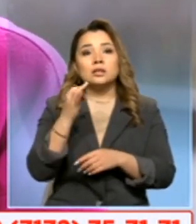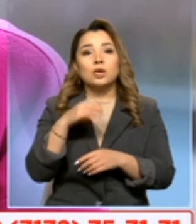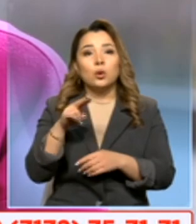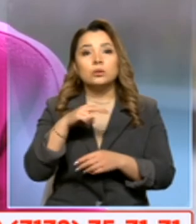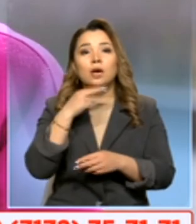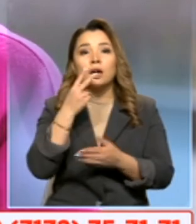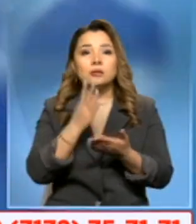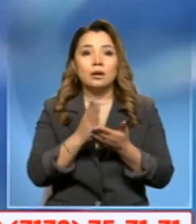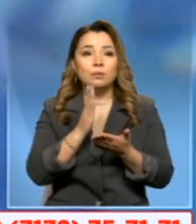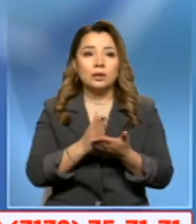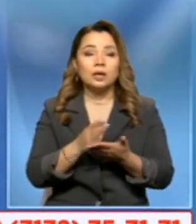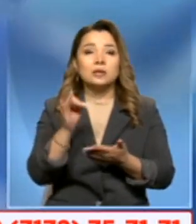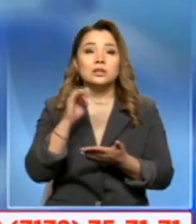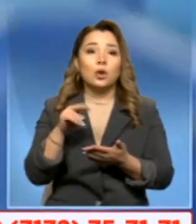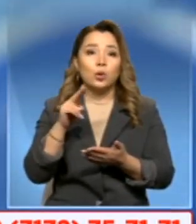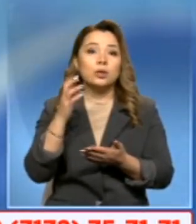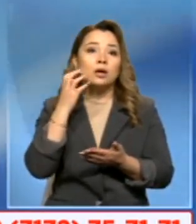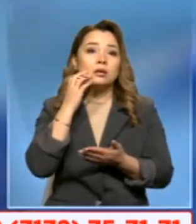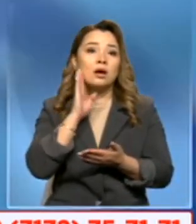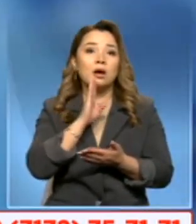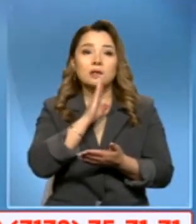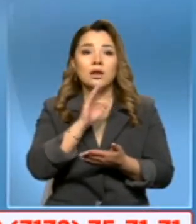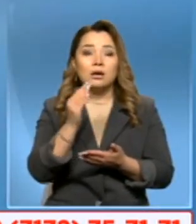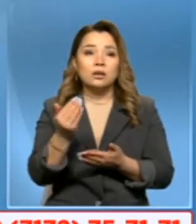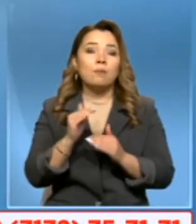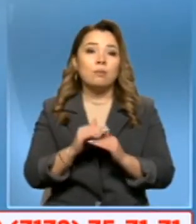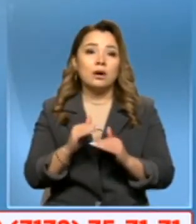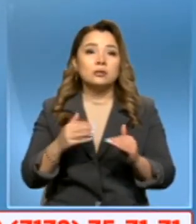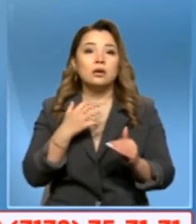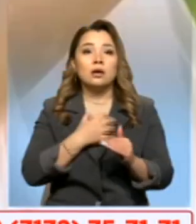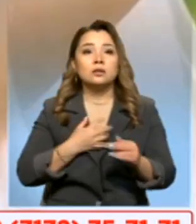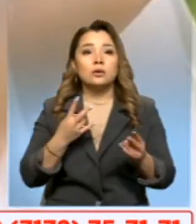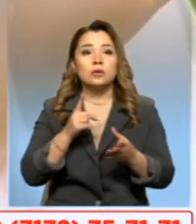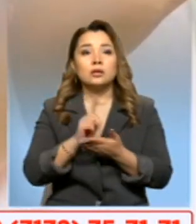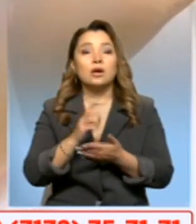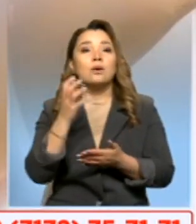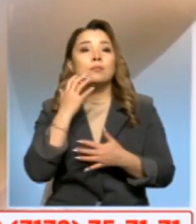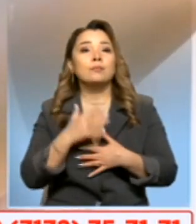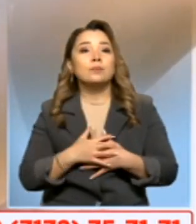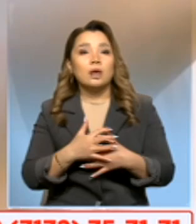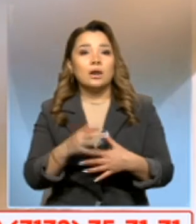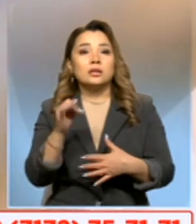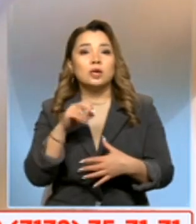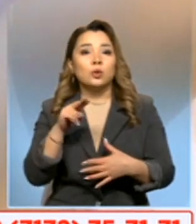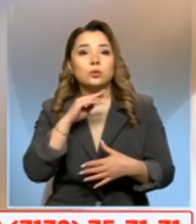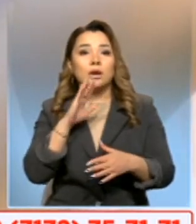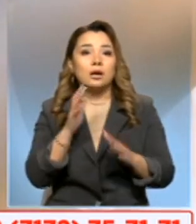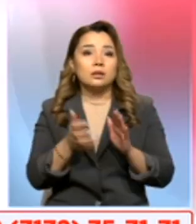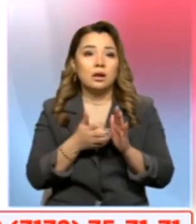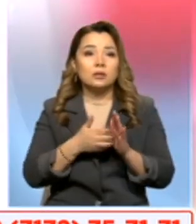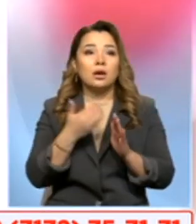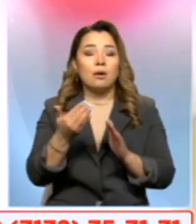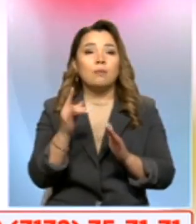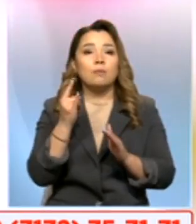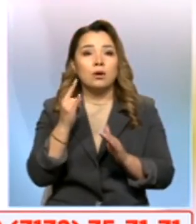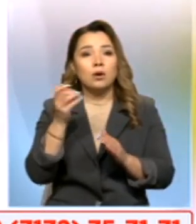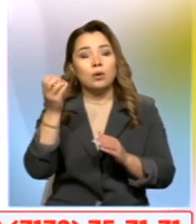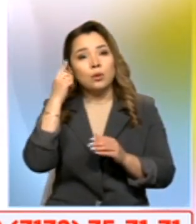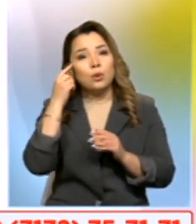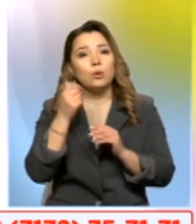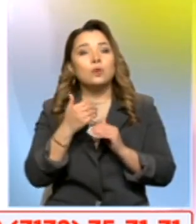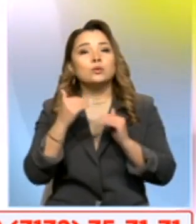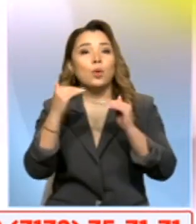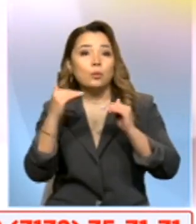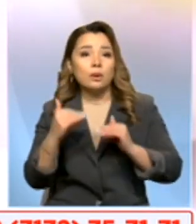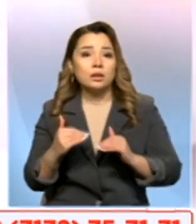көңіл бөлеміз. Йод жүкті аналар мен жас балаларға өте қажет. Егер жүктілік кезде анада йод тапшылығы болса, онда бала ақыл ой